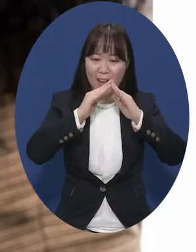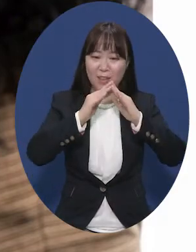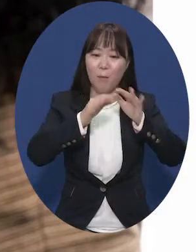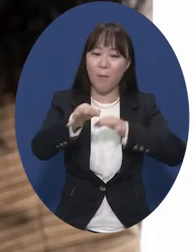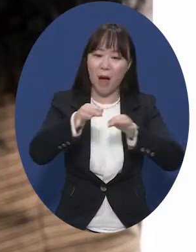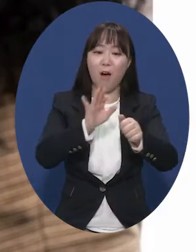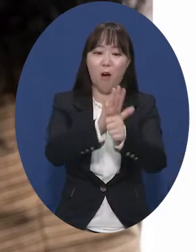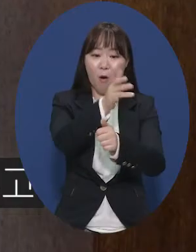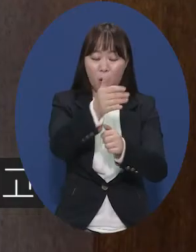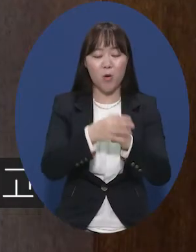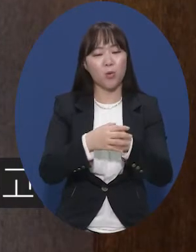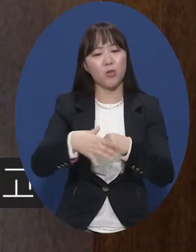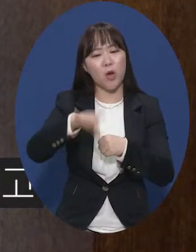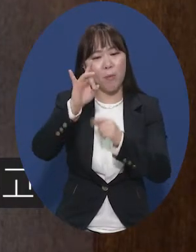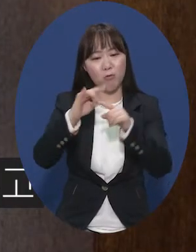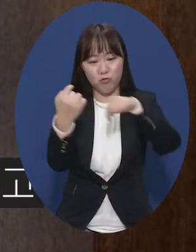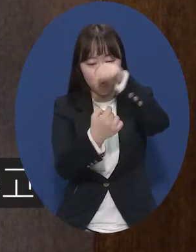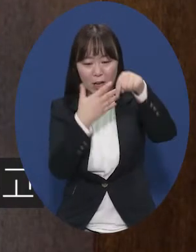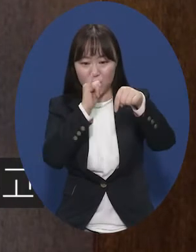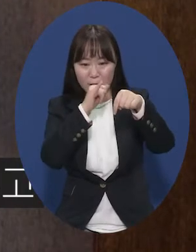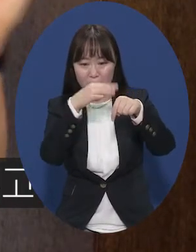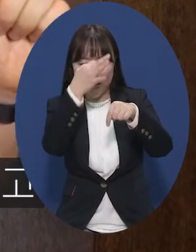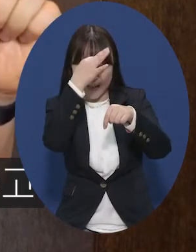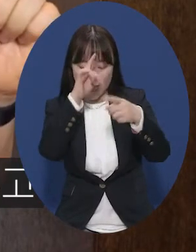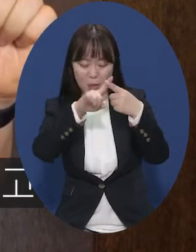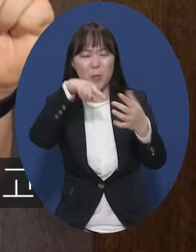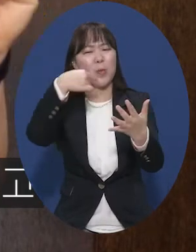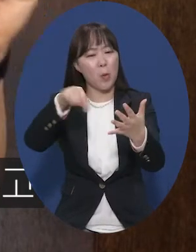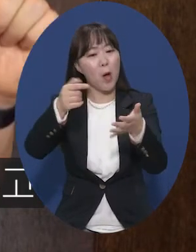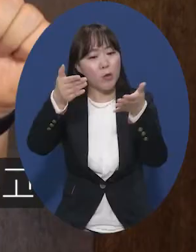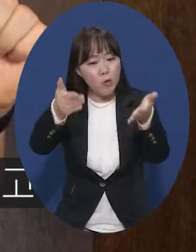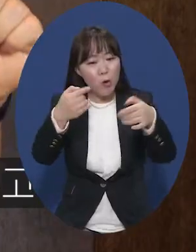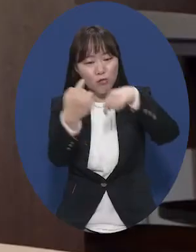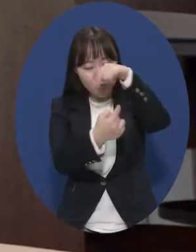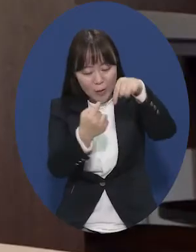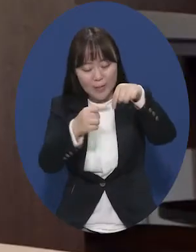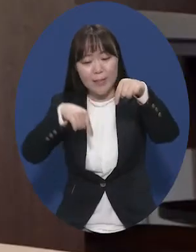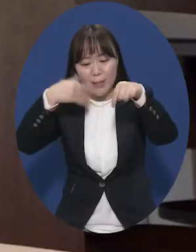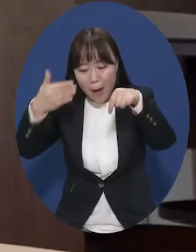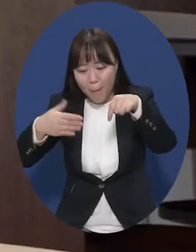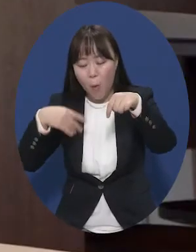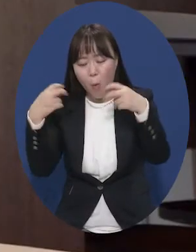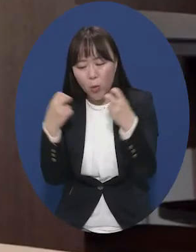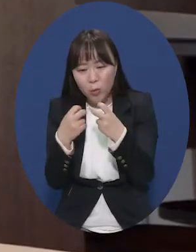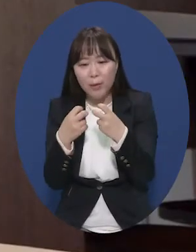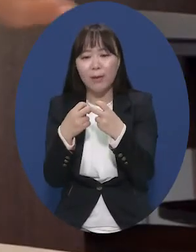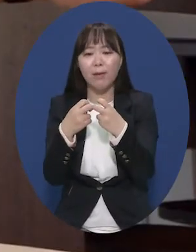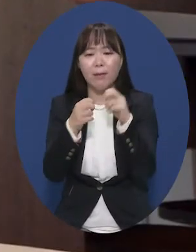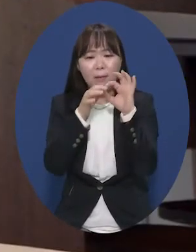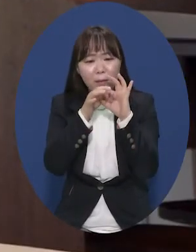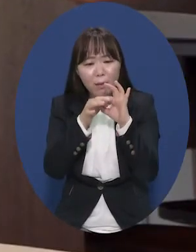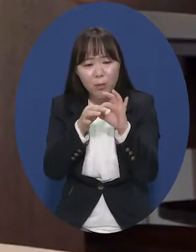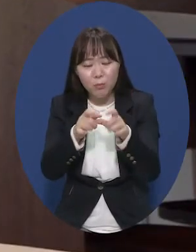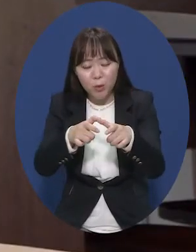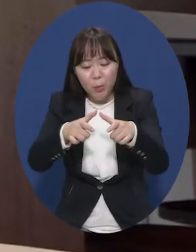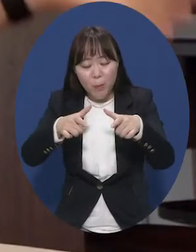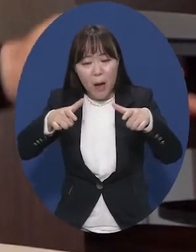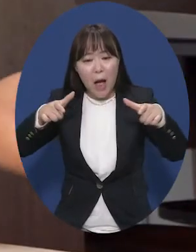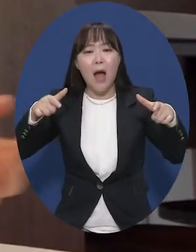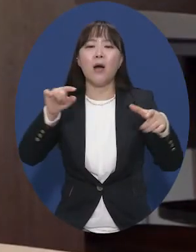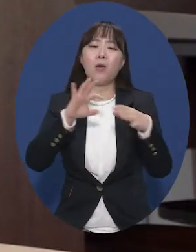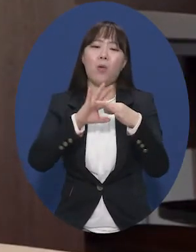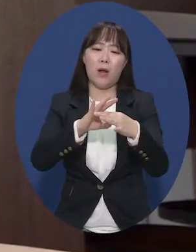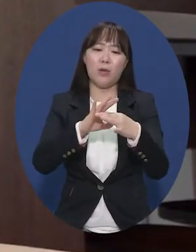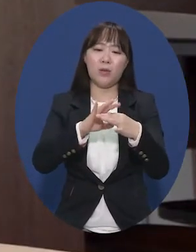창업해 주기도 하고요. 그리고 초반에 그것을 운영할 수 있는 스킬들을 해주고 운영과 그 다음에 추후 어떻게 계속해서